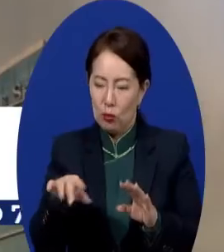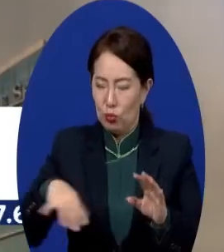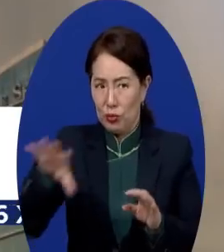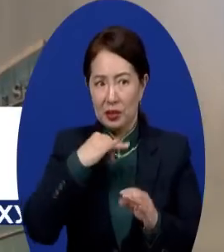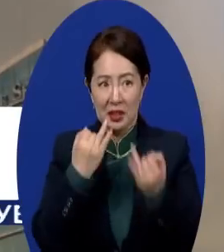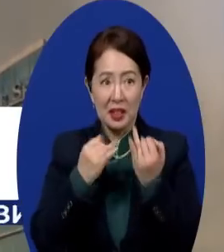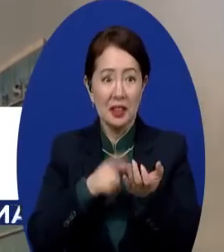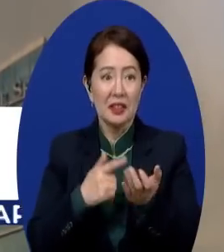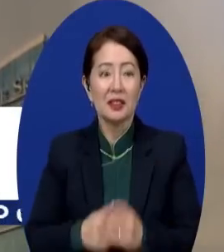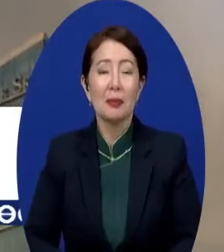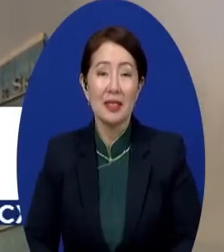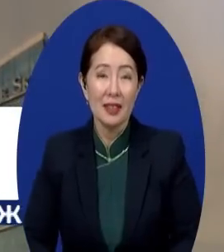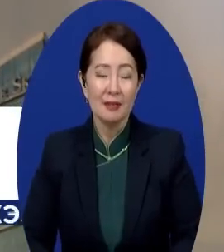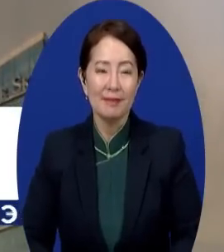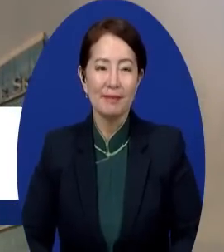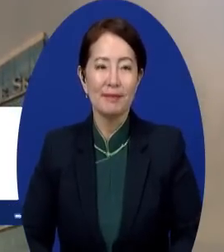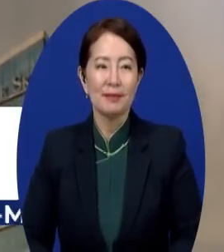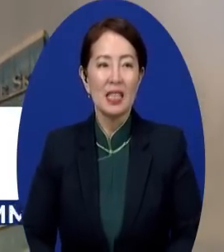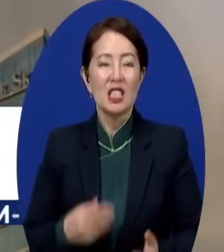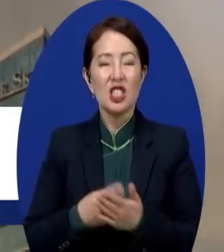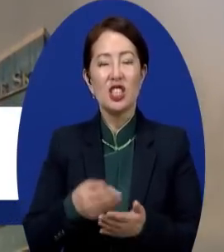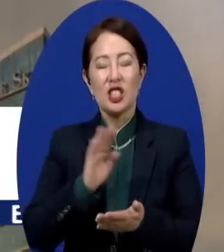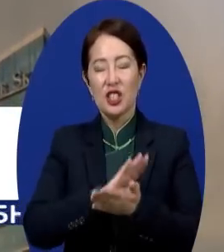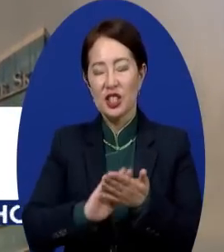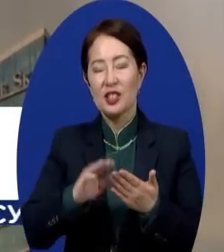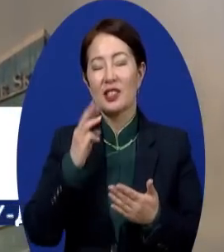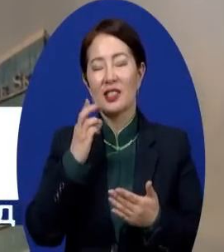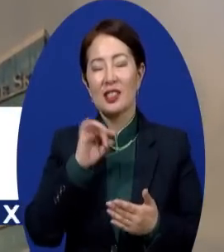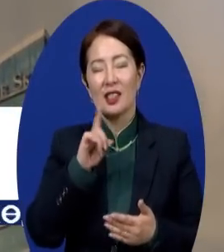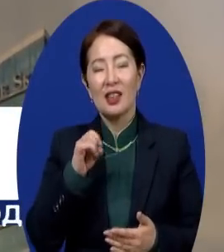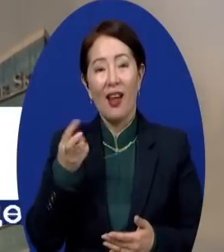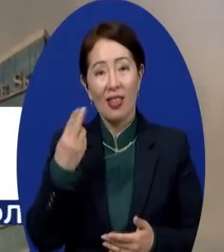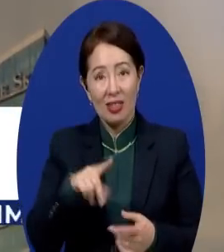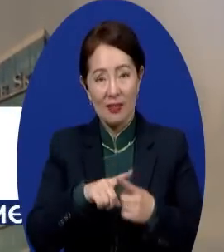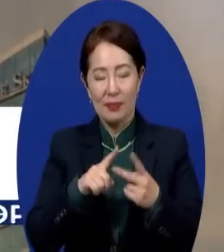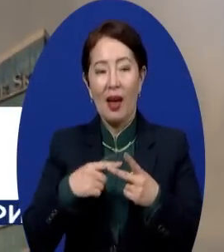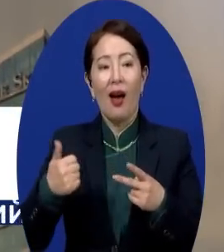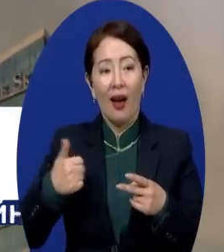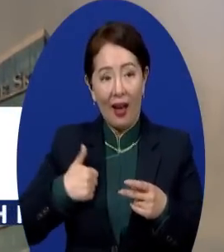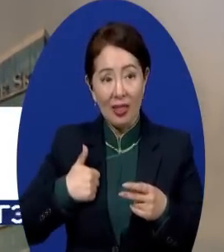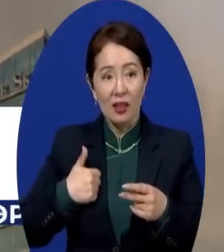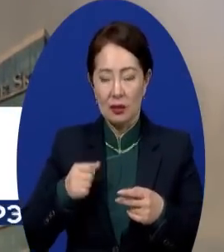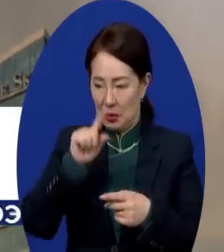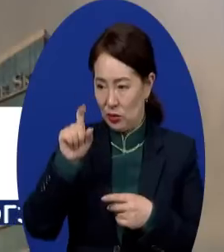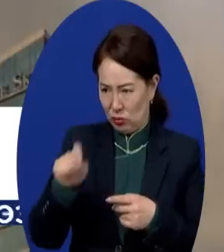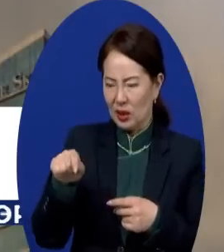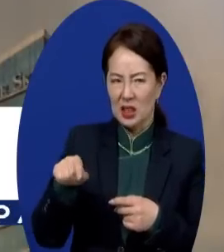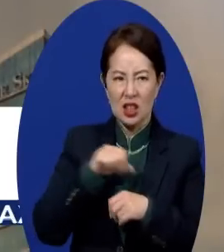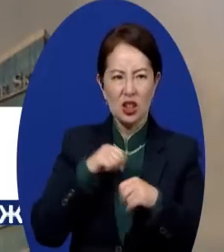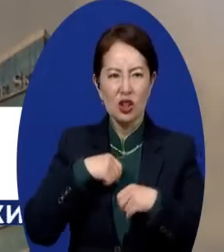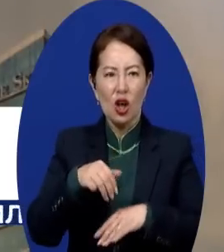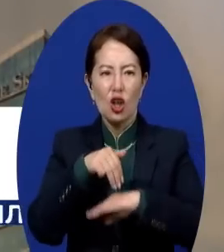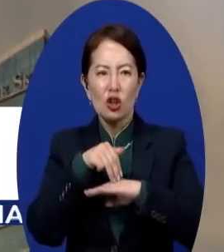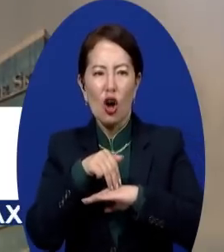хэрэгтэй. За өөрөөр хэлбэл Шинэ Зеландад, Канадад яг иймэрхүү одоо асуудал тулгарч байгаа иргэд нөө тогтолцооны системийн талаар ойлголт